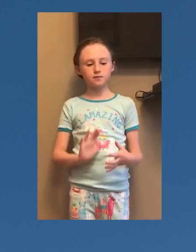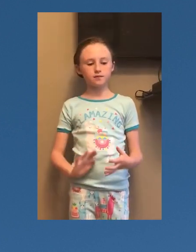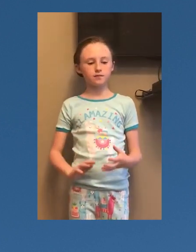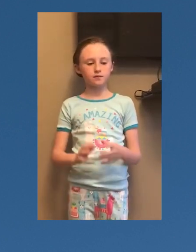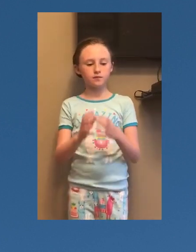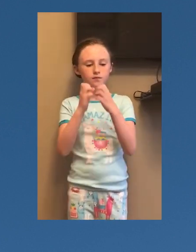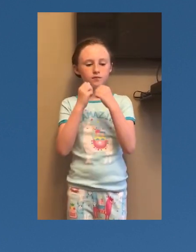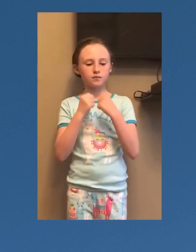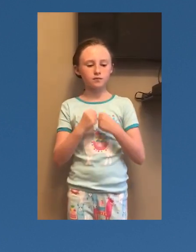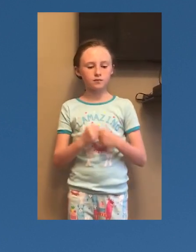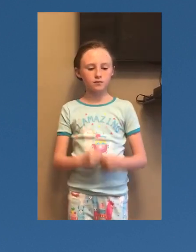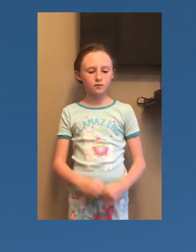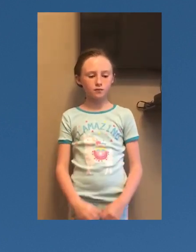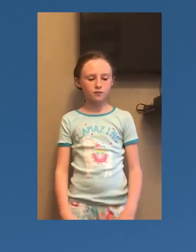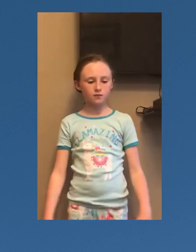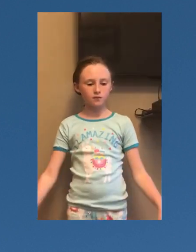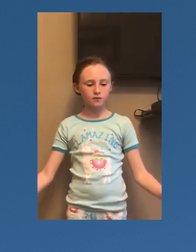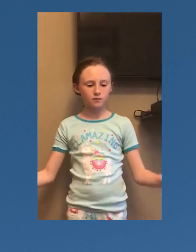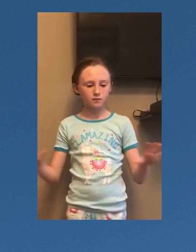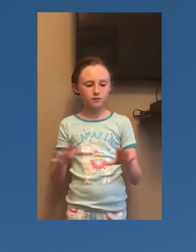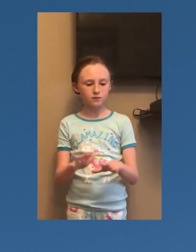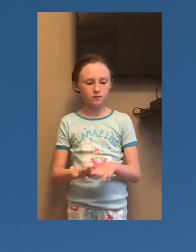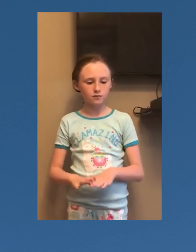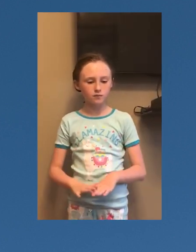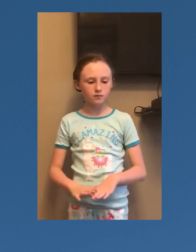exploits. Et ta